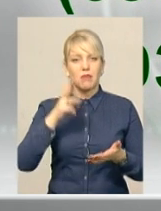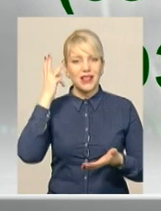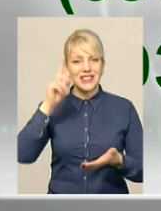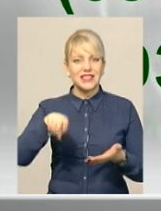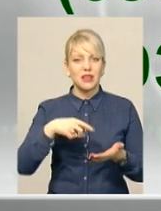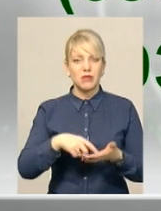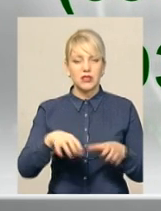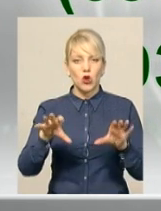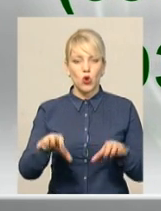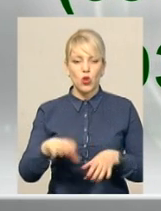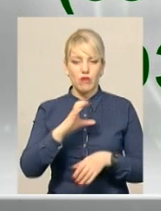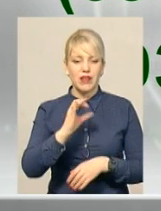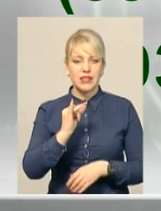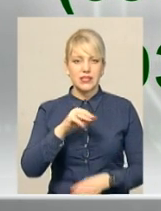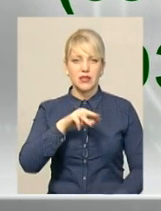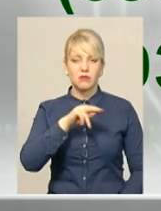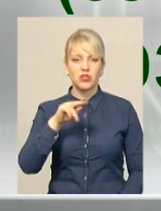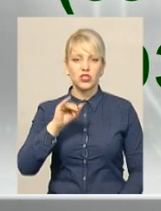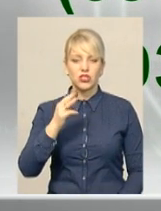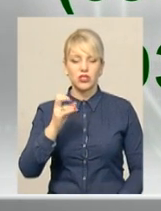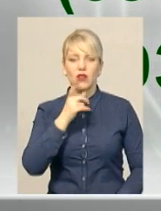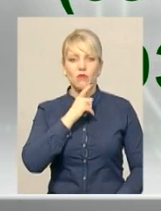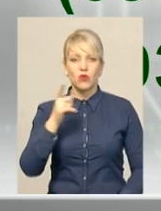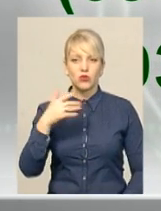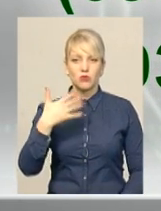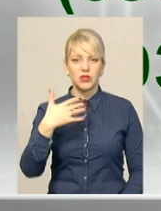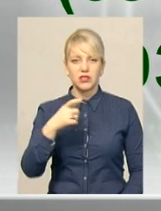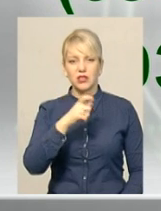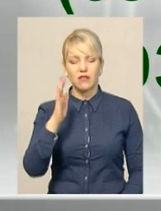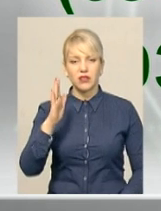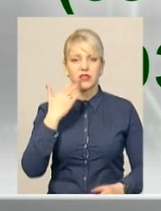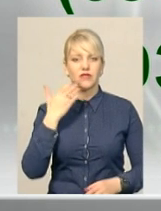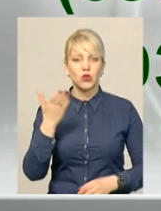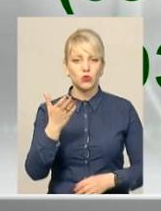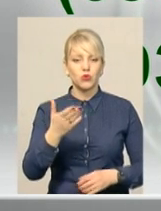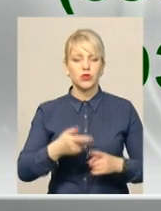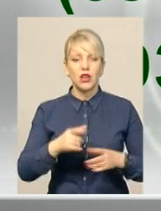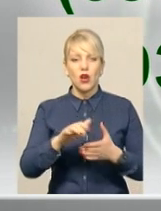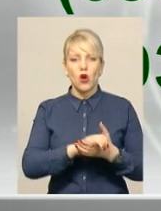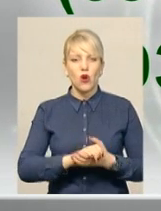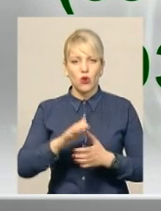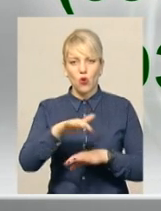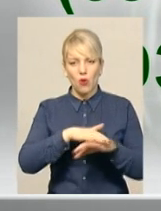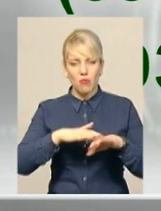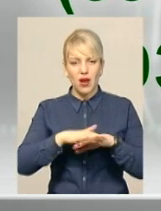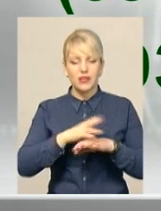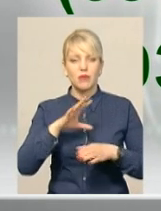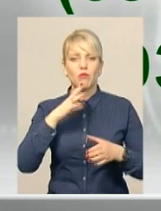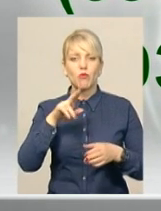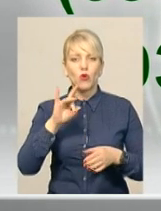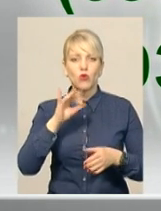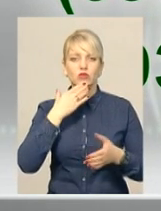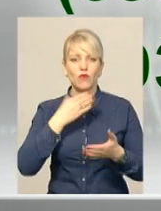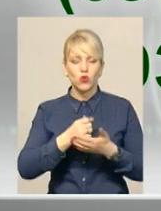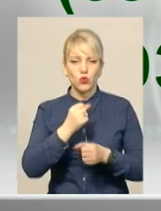Олександр Семчишин протягом 52 хвилин відзвітує громаді про результати своєї роботи та відповість на ваші запитання.